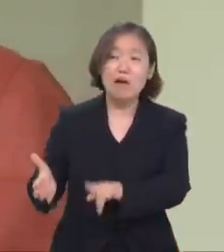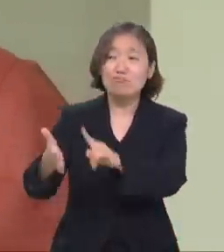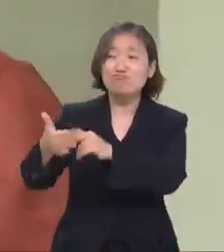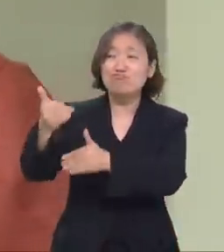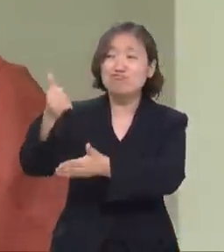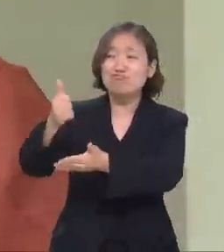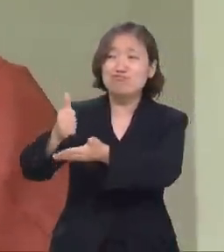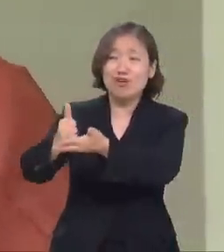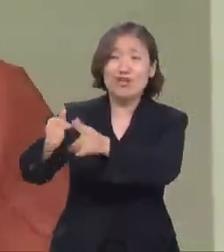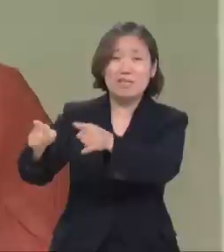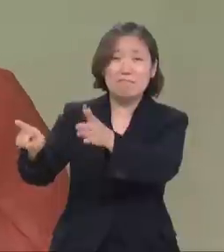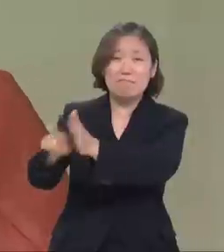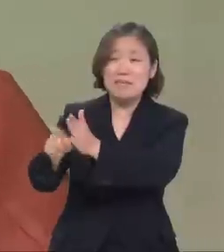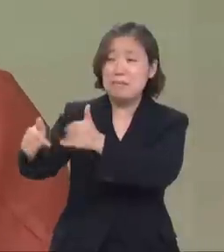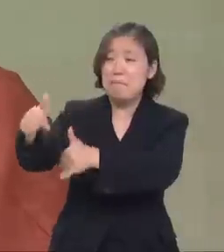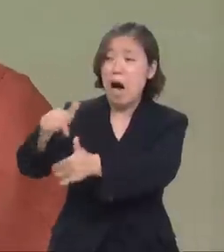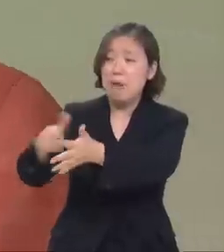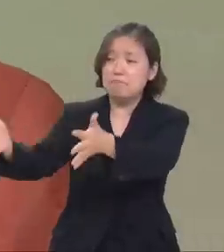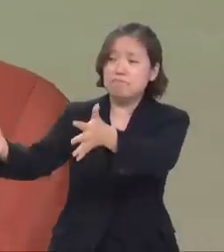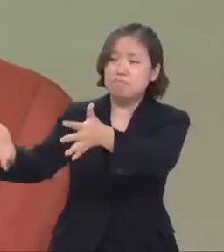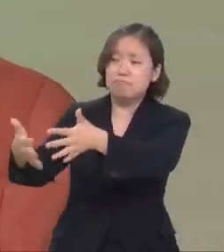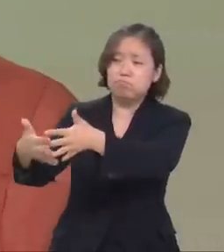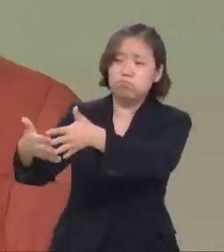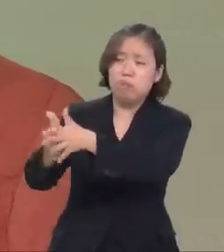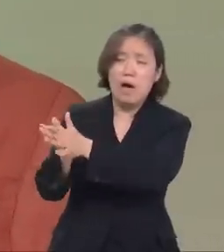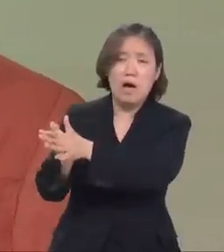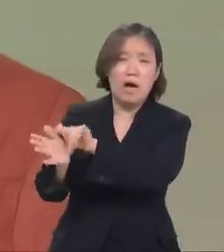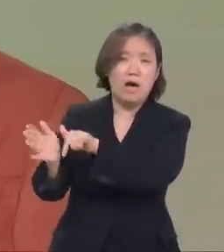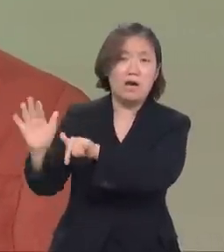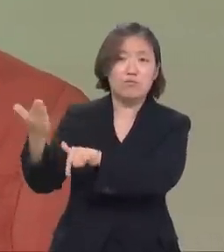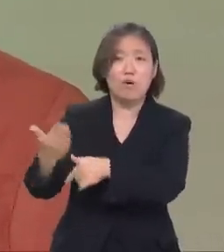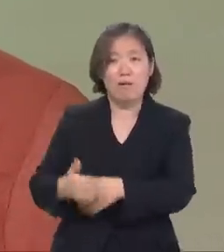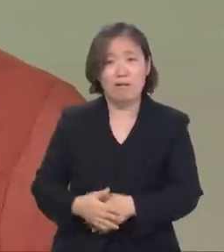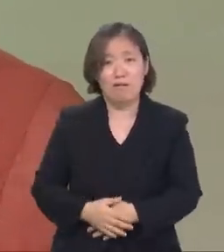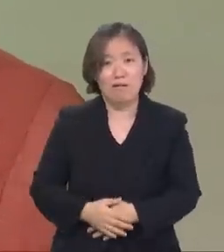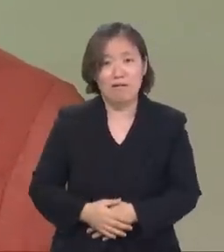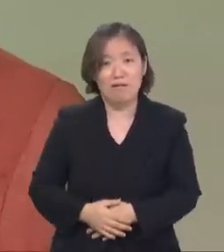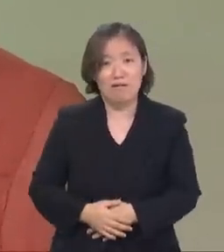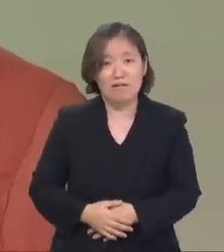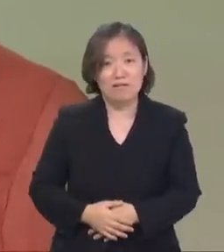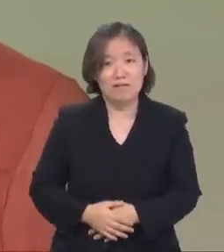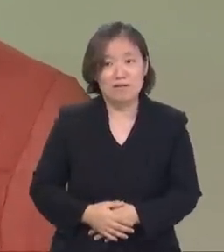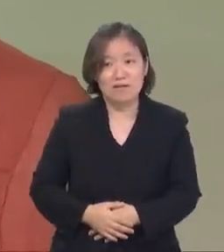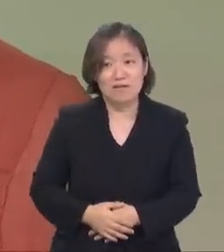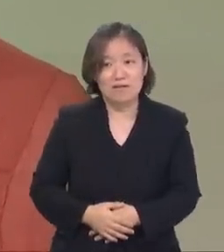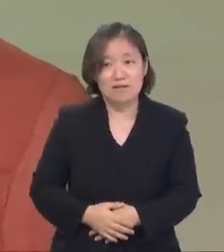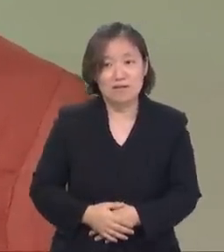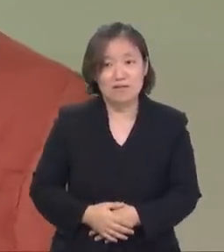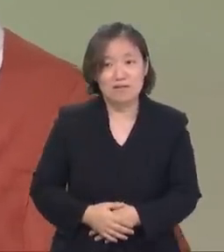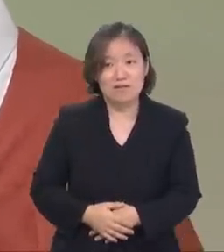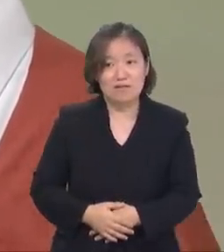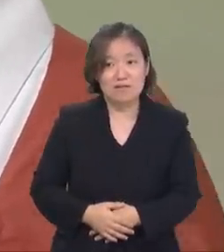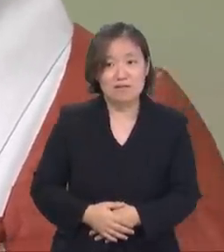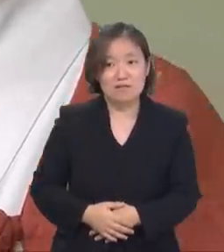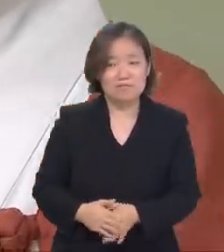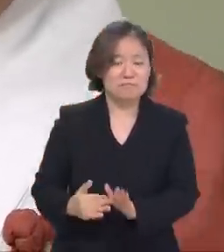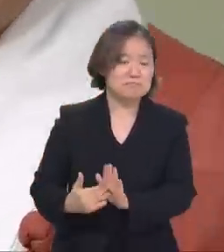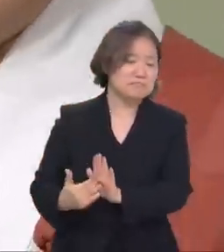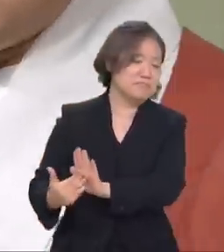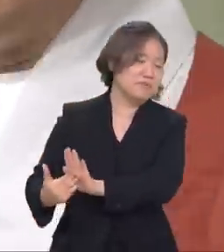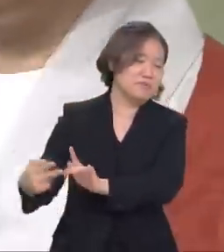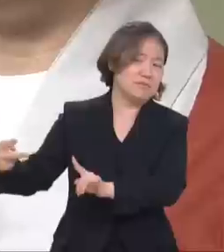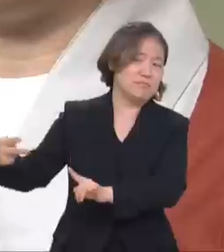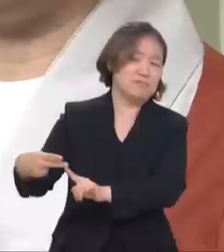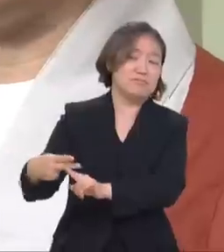떡하고 떨어져 나가서 누구보다도 절에 열심히 다녔는데 어느 순간부터 이제 저를